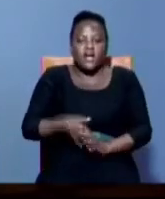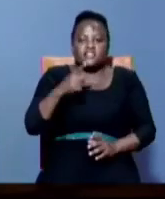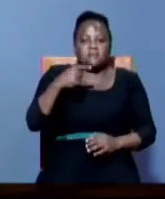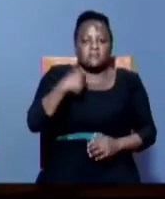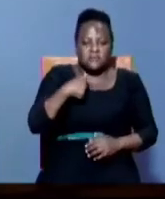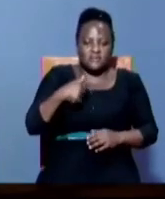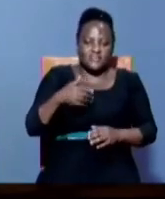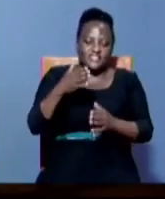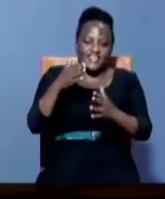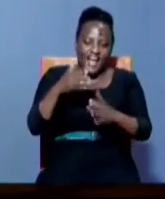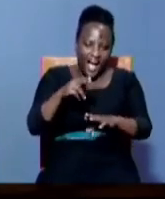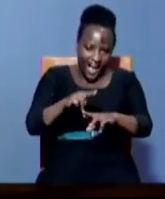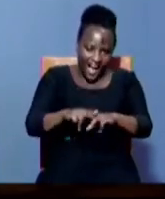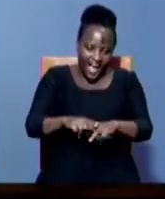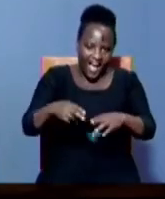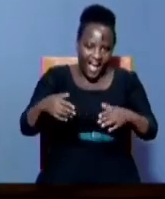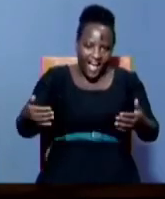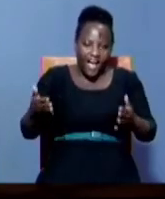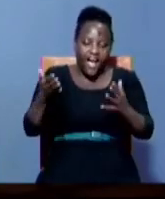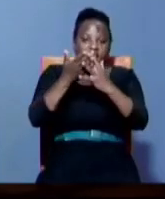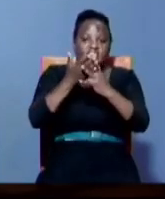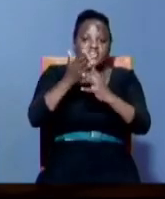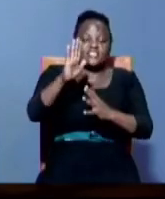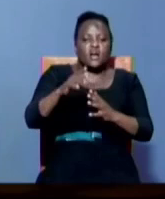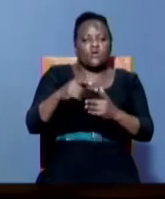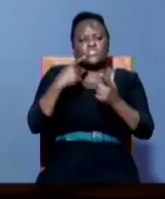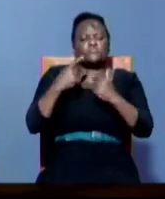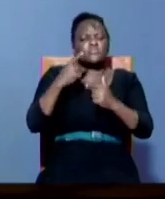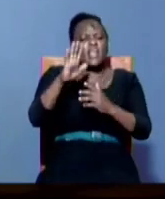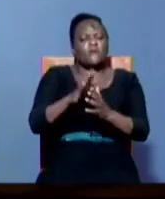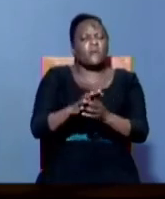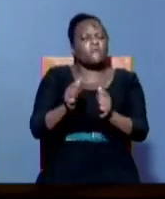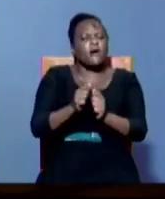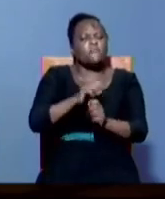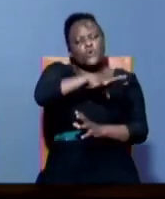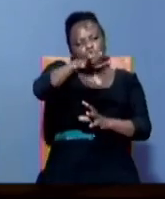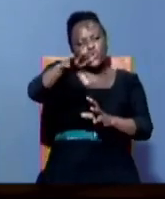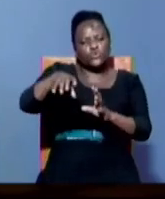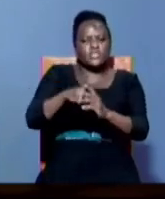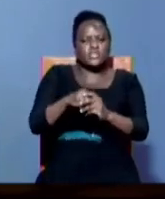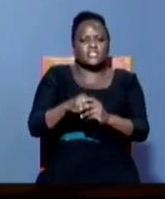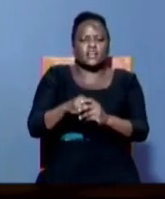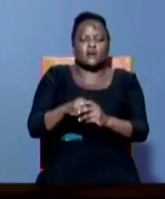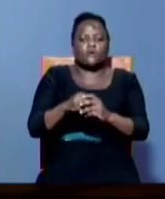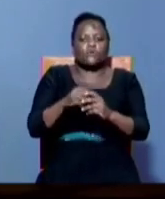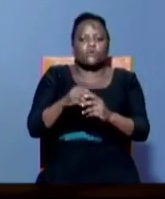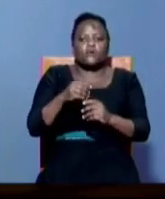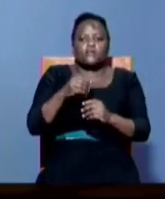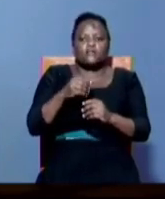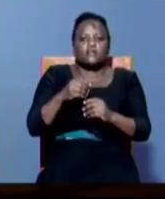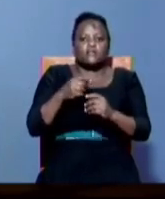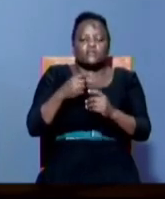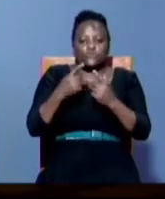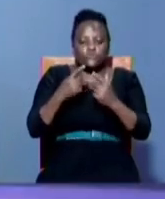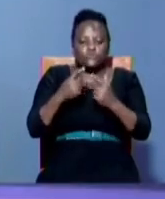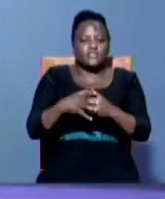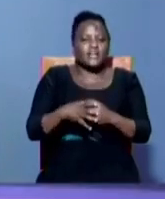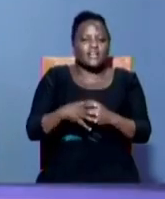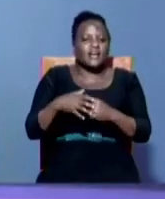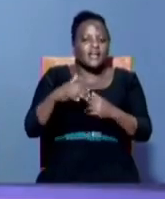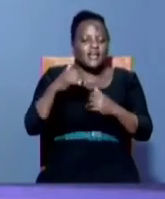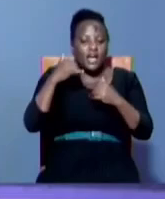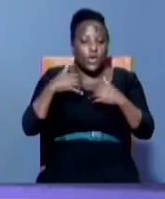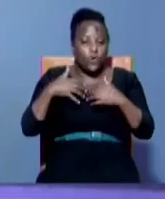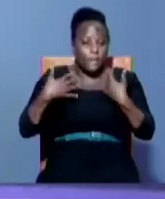hapo katikati na nitazungumza nawe mambo yote nitakayotaka Israeli wayasikie,